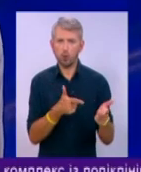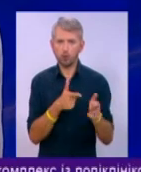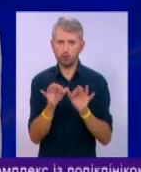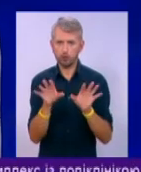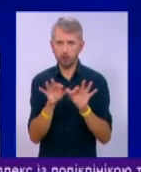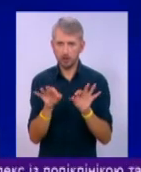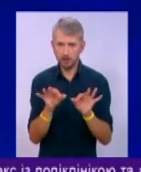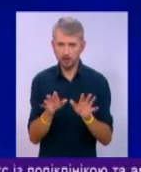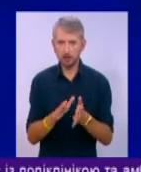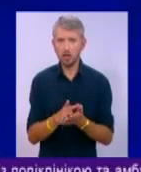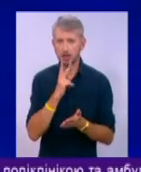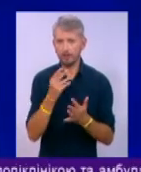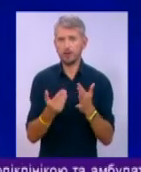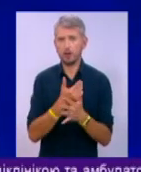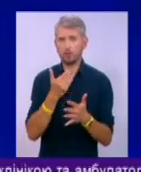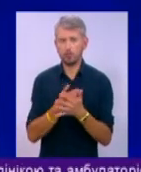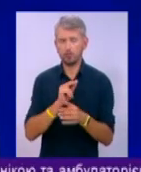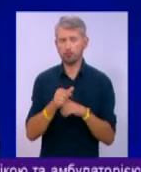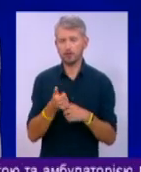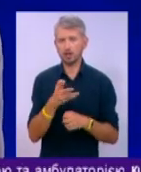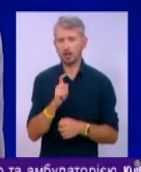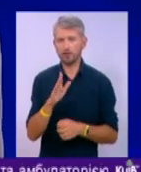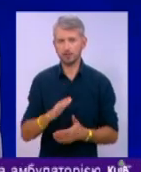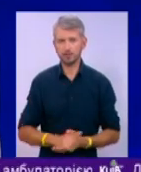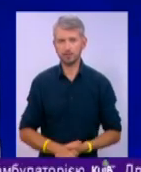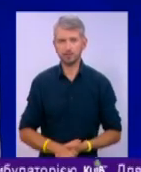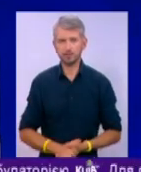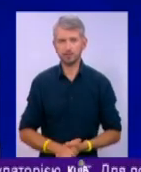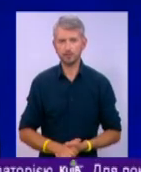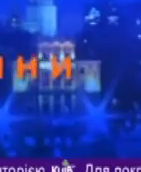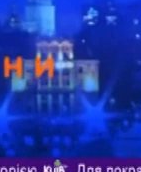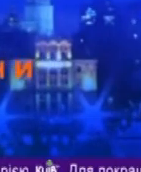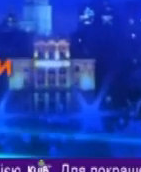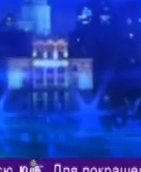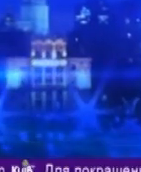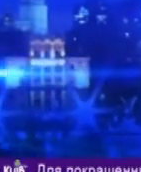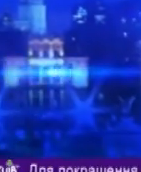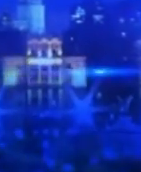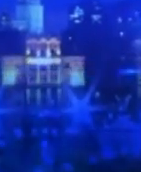готові поділитися у випуску. Дивіться новини буквально за кілька хвилин.